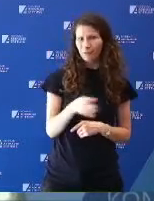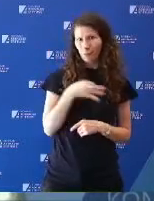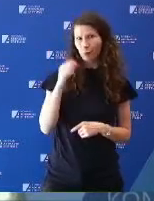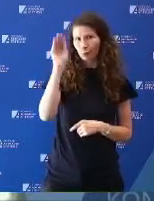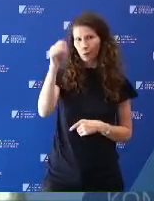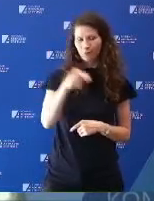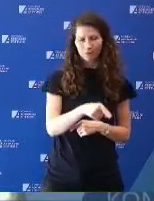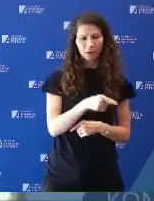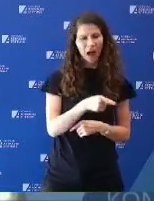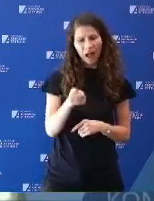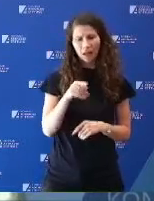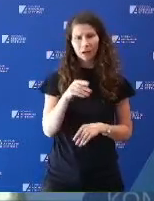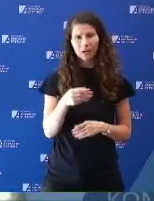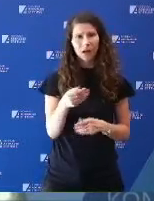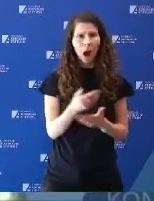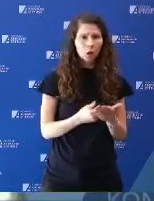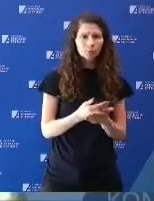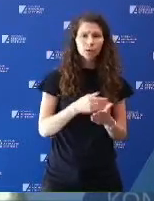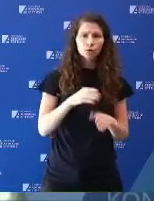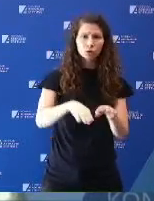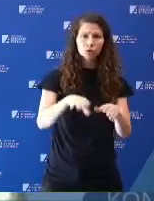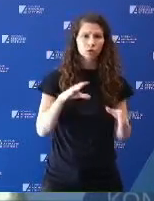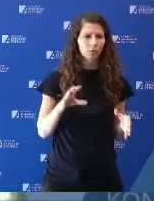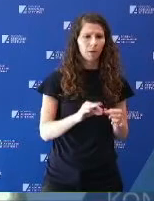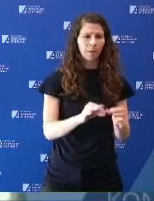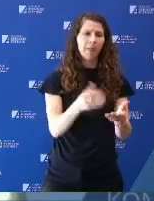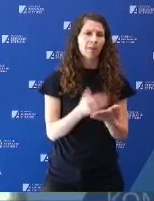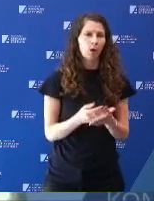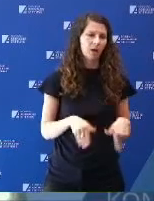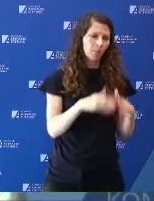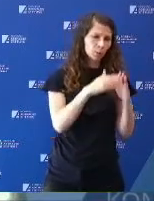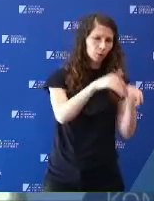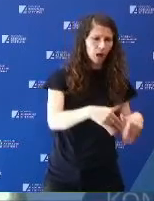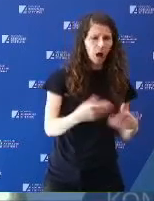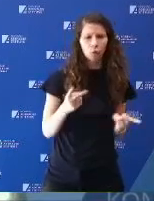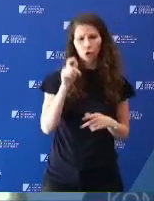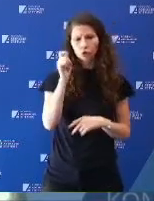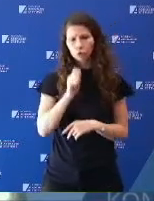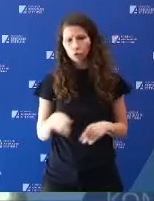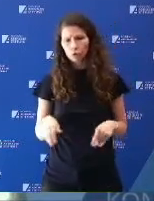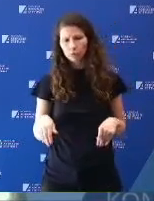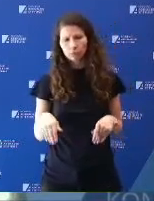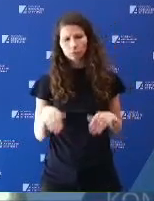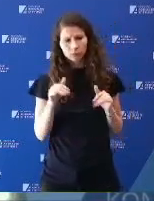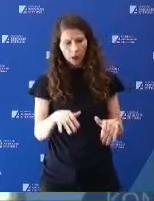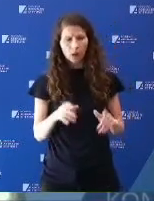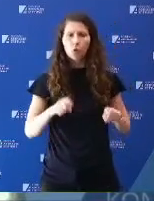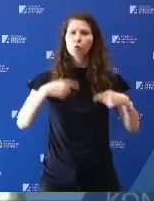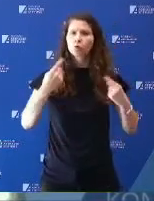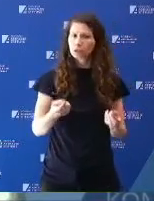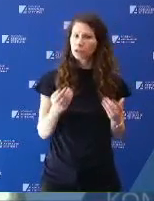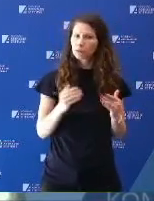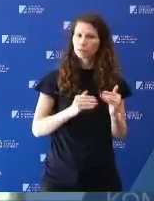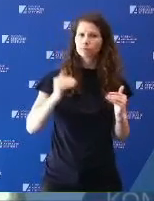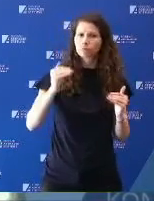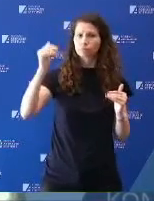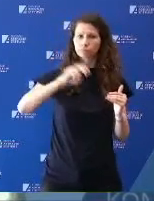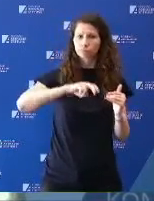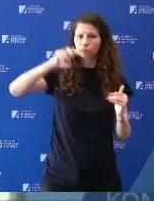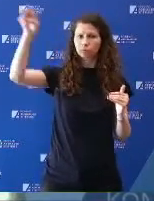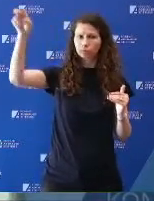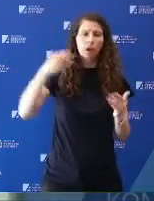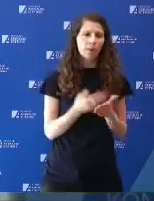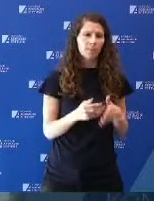was passiert dann, wenn ich ein Abitur habe oder einen Schulabschluss und dann in die nächste Ausbildungsstufe gehe? Dazwischen ist ja oft ein freiwilliges soziales Jahr